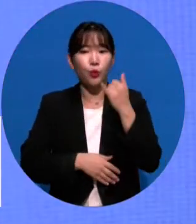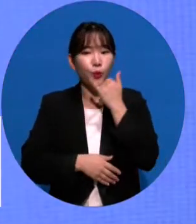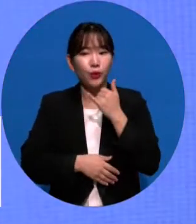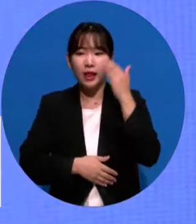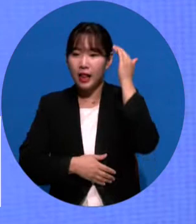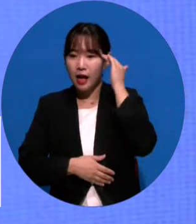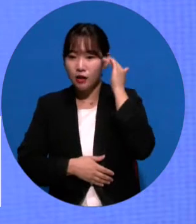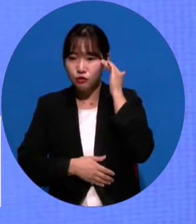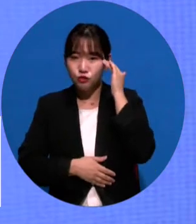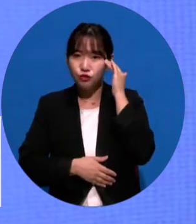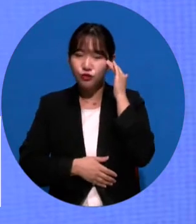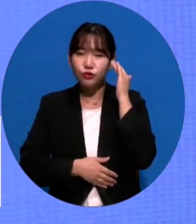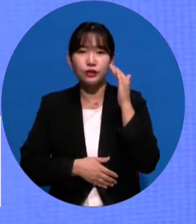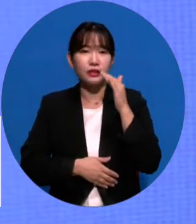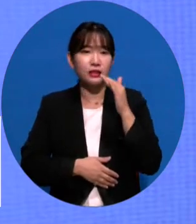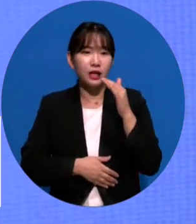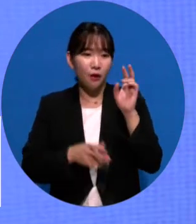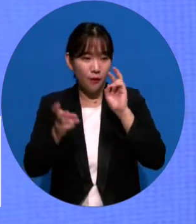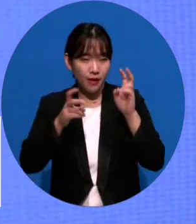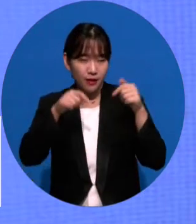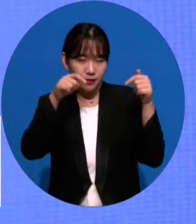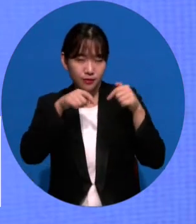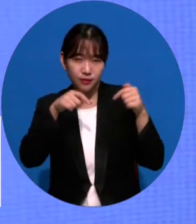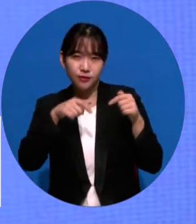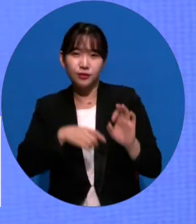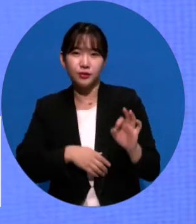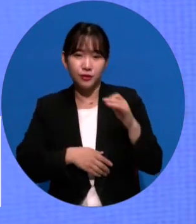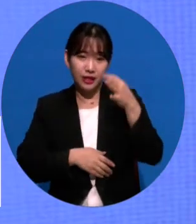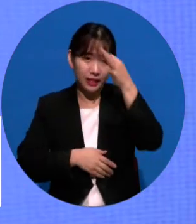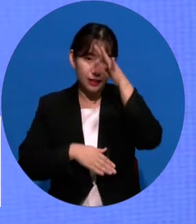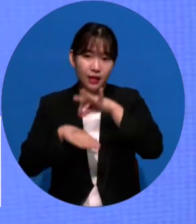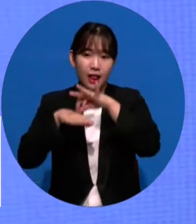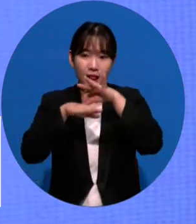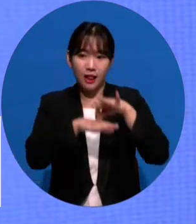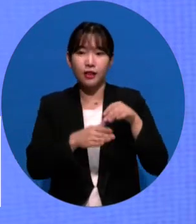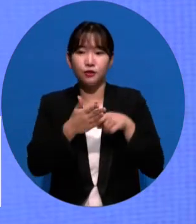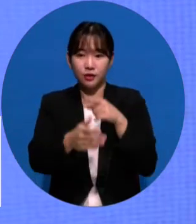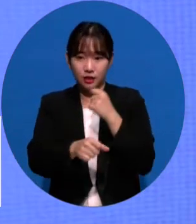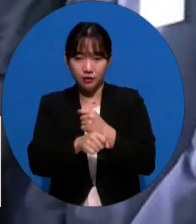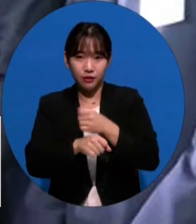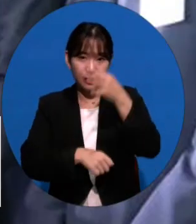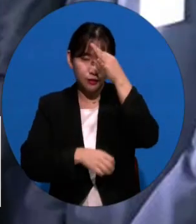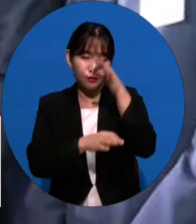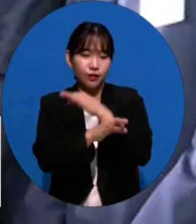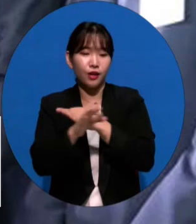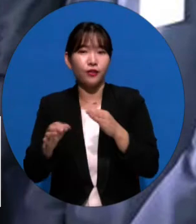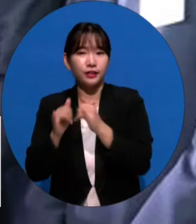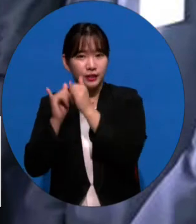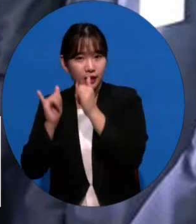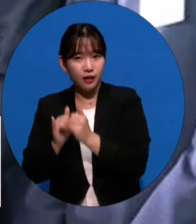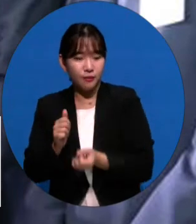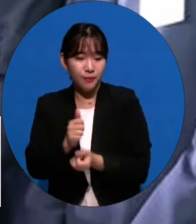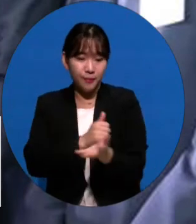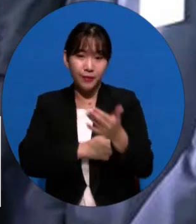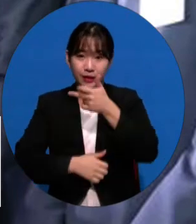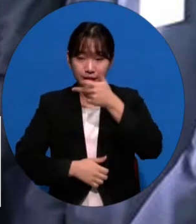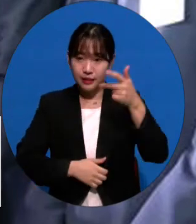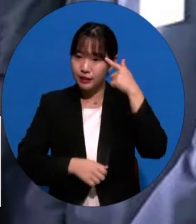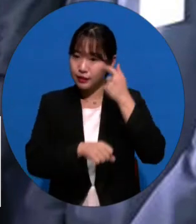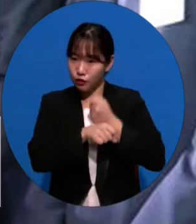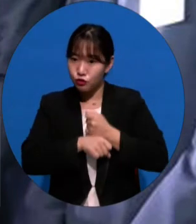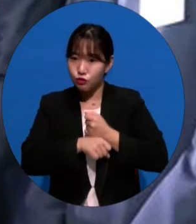독일과 한국의 현지 기업과 긴밀한 협의를 통해 기술 이전을 추진하고 기술 경제 사회적으로 파급력 있는